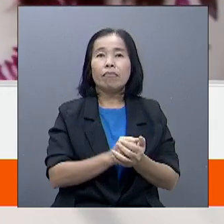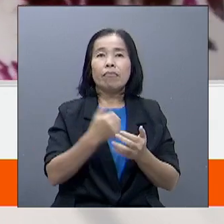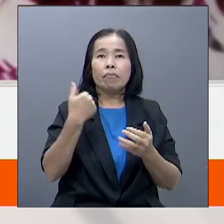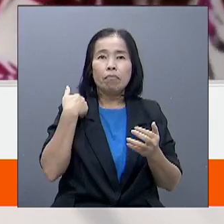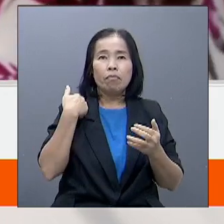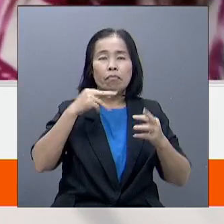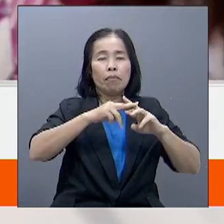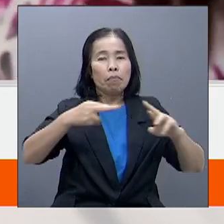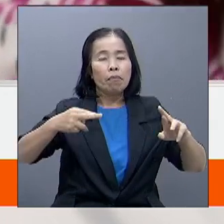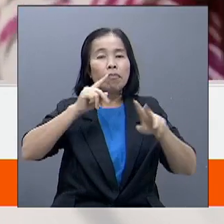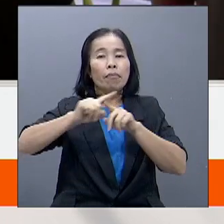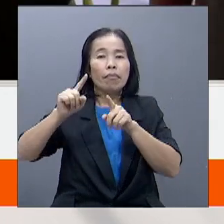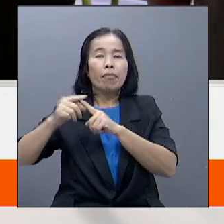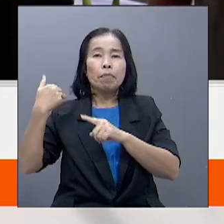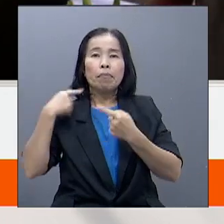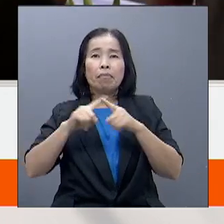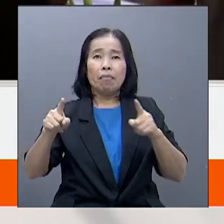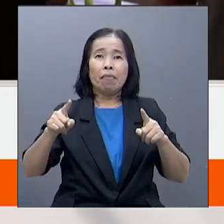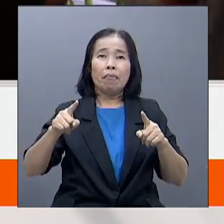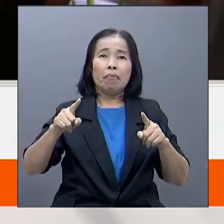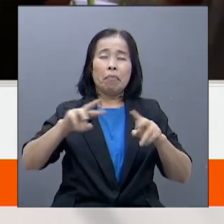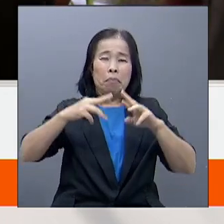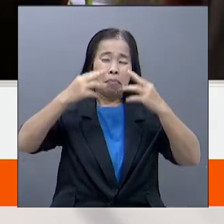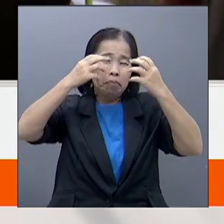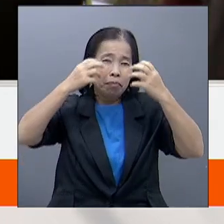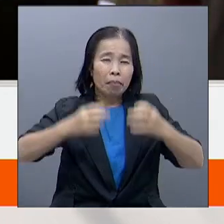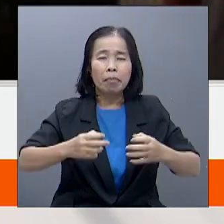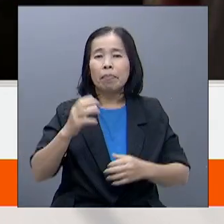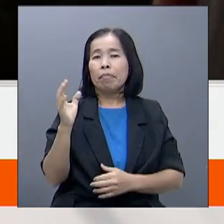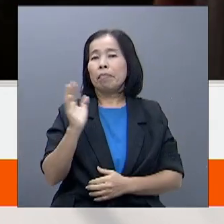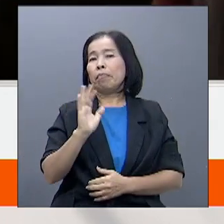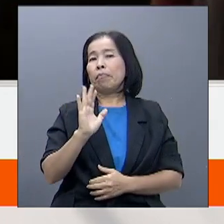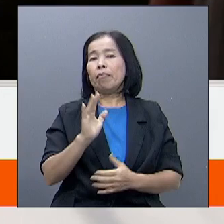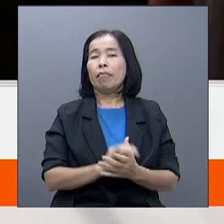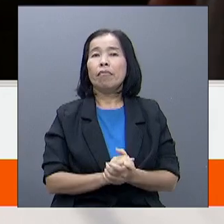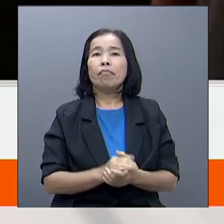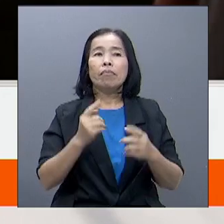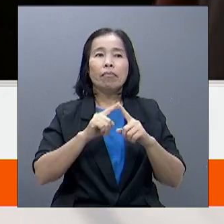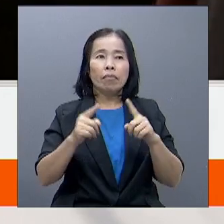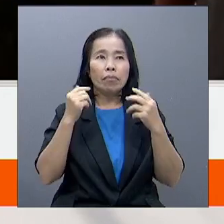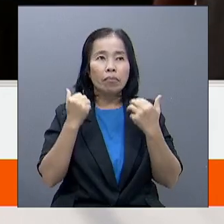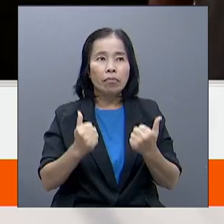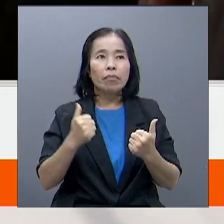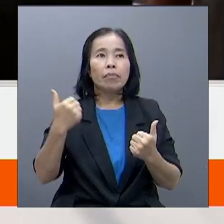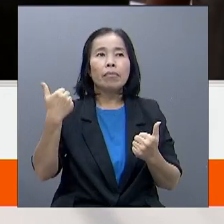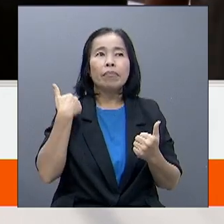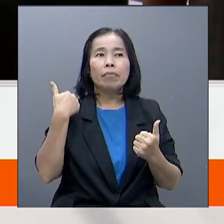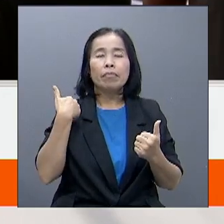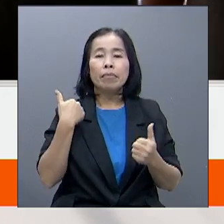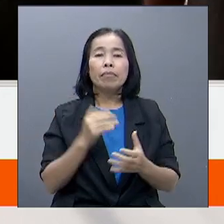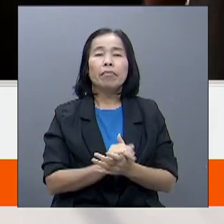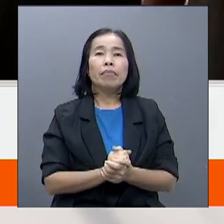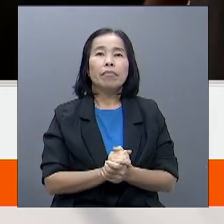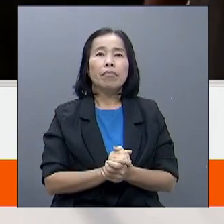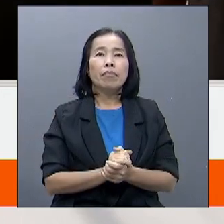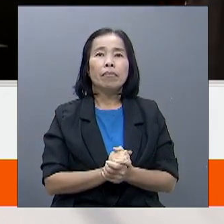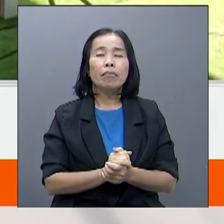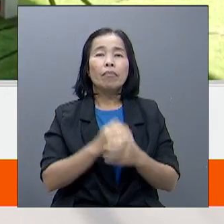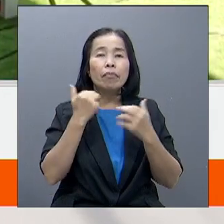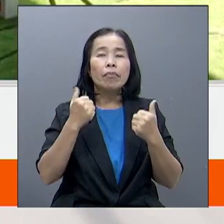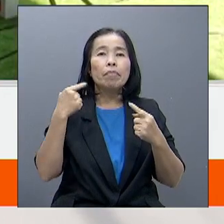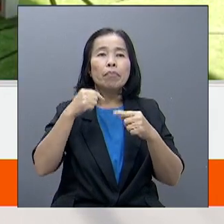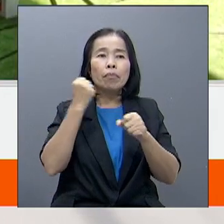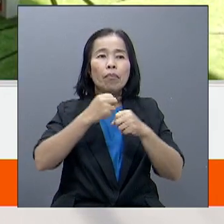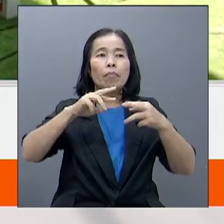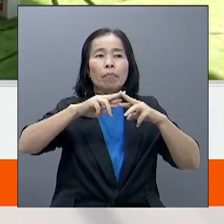ธุ์อื่นๆแต่ไม่ใช่ว่ารุนแรงมากเลยนะครับไม่ใช่นะฮะหมายความว่าเราเปรียบเทียบกับ4สายพันธุ์แล้วเนี่ยนะครับมีสายพันธุ์